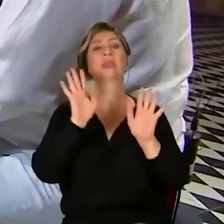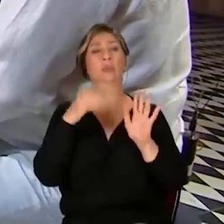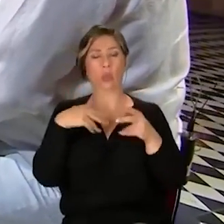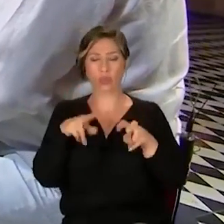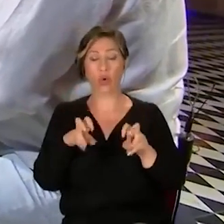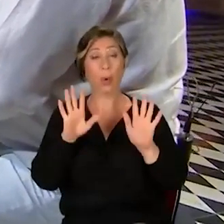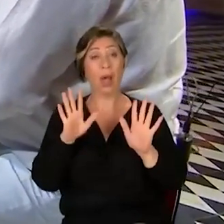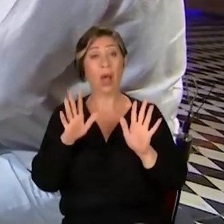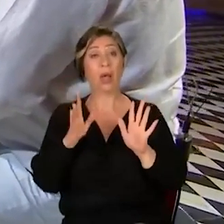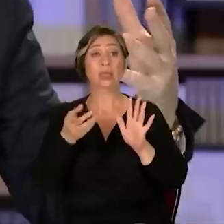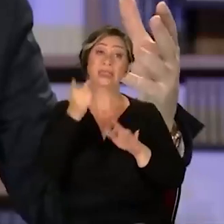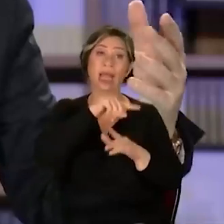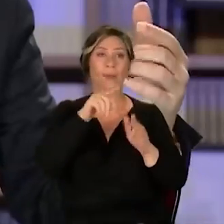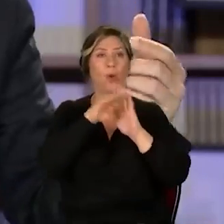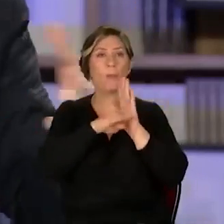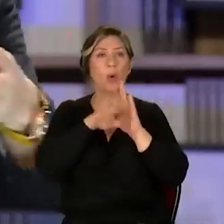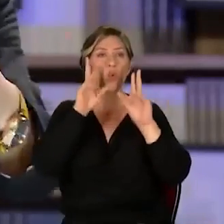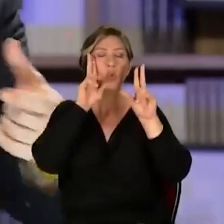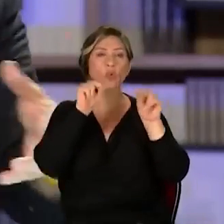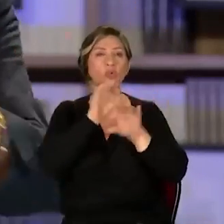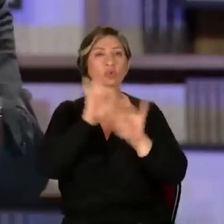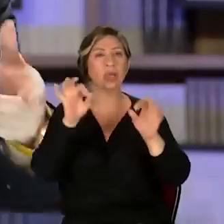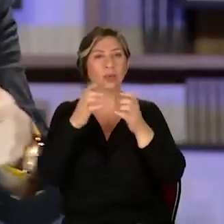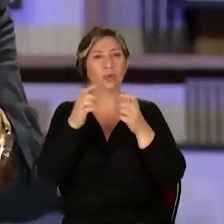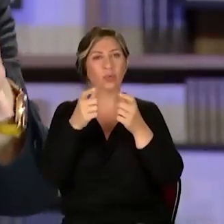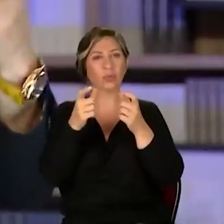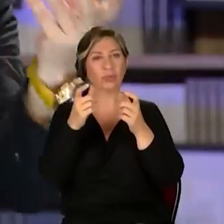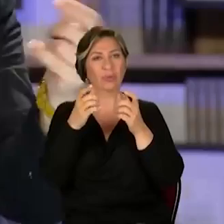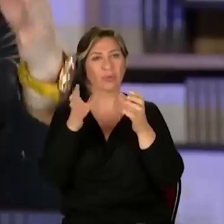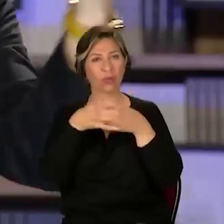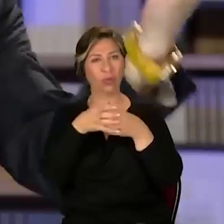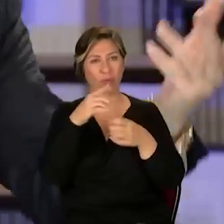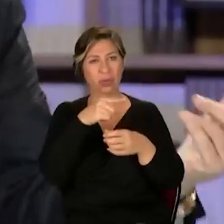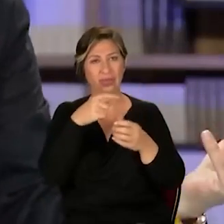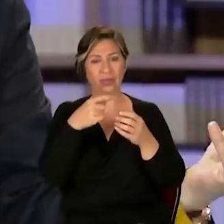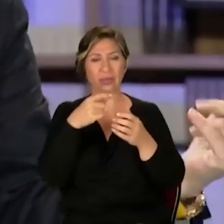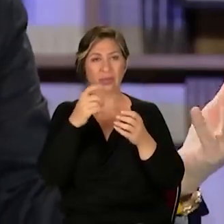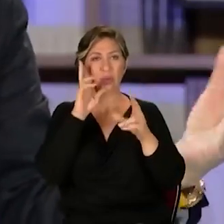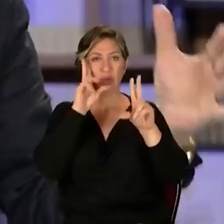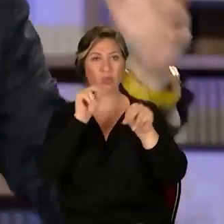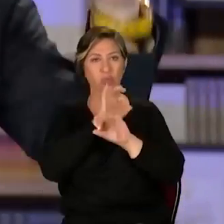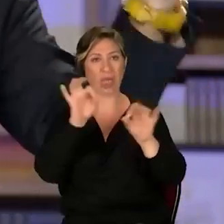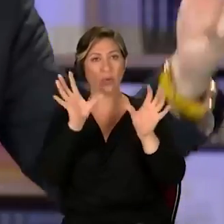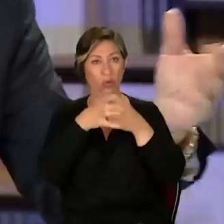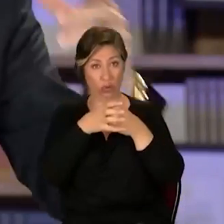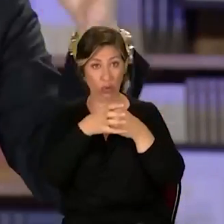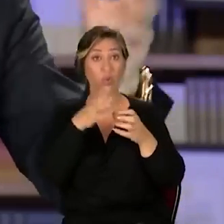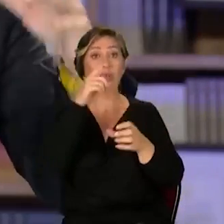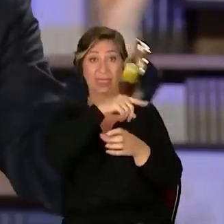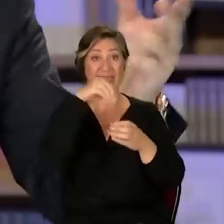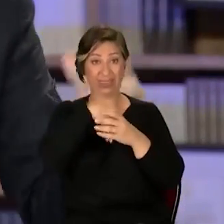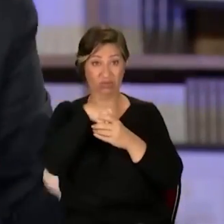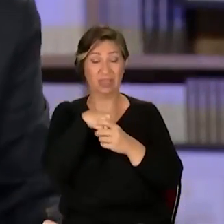programda oturuyorum ama diğer programda bunun ismiyle müstesna Uykusuzlar Kulübü